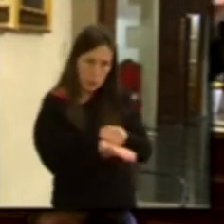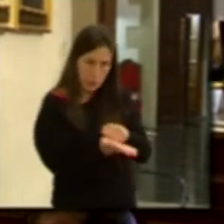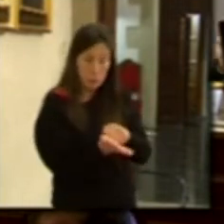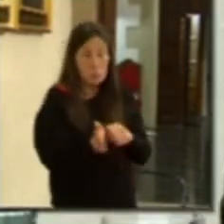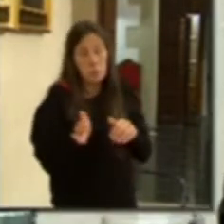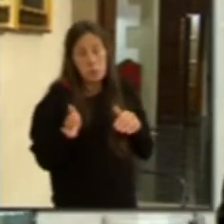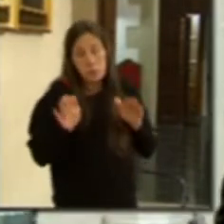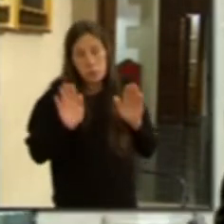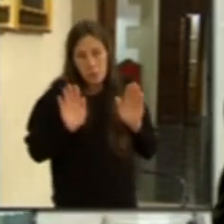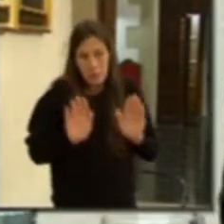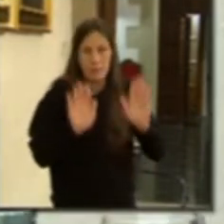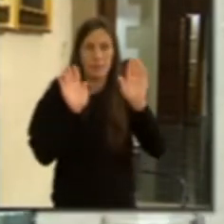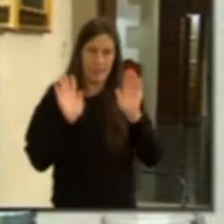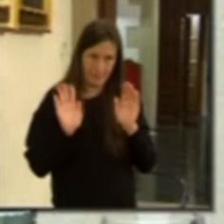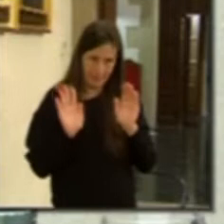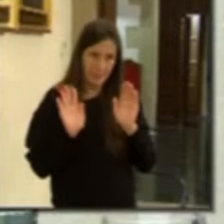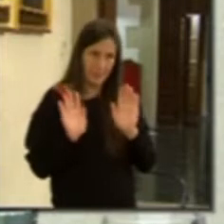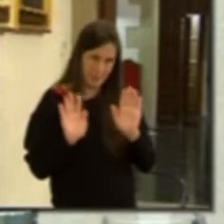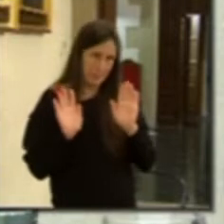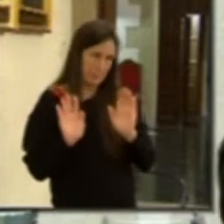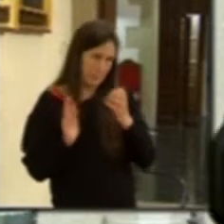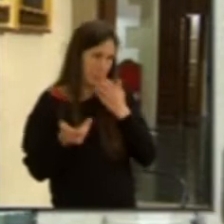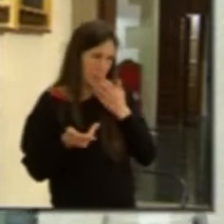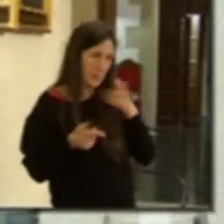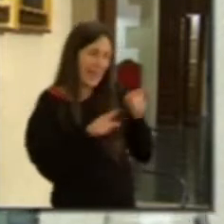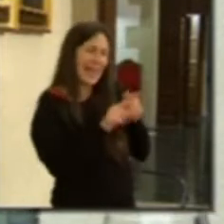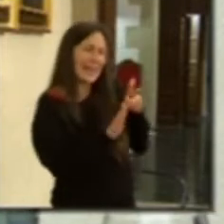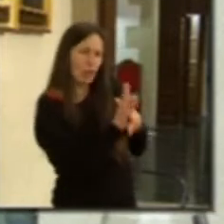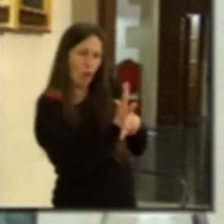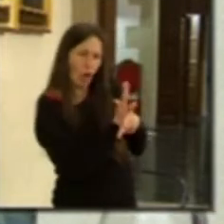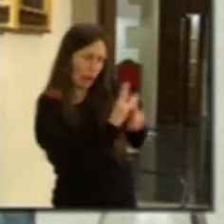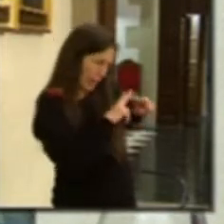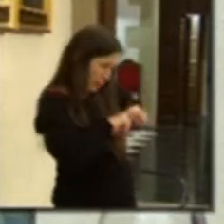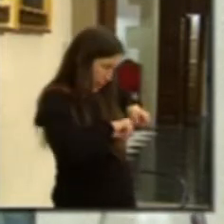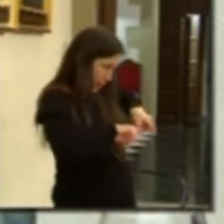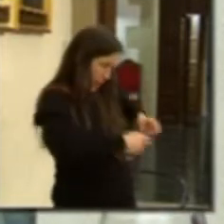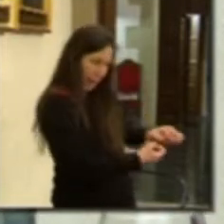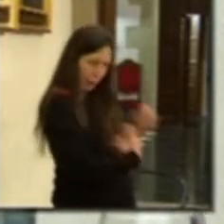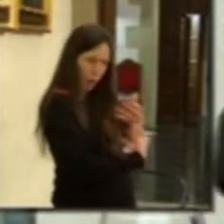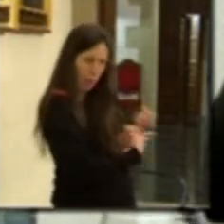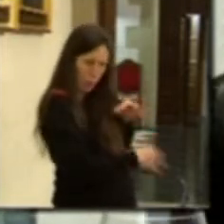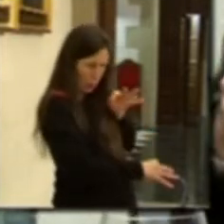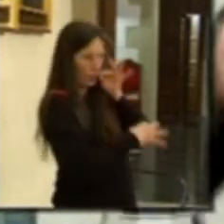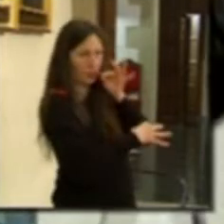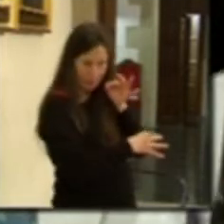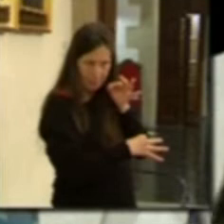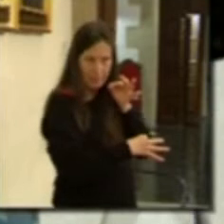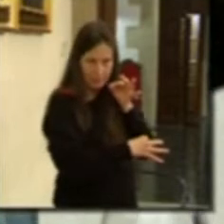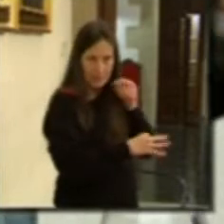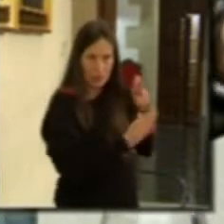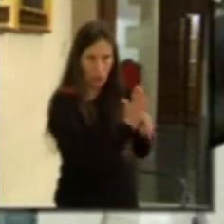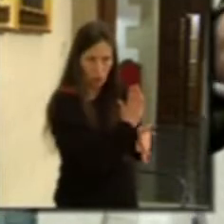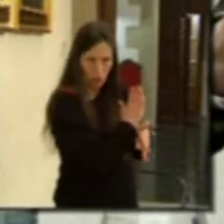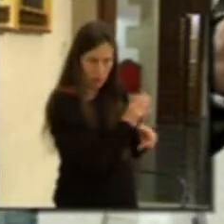tot, la història és molt sàvia i sempre ens dona informació. Les pandèmies que jo us explicava abans, totes, les ciutats es van